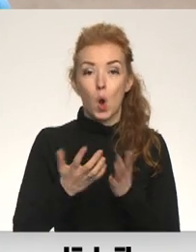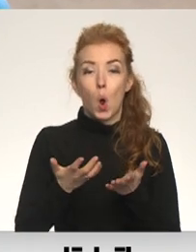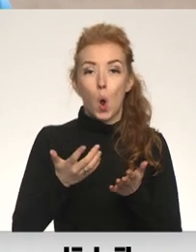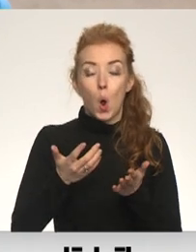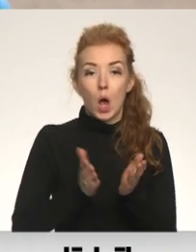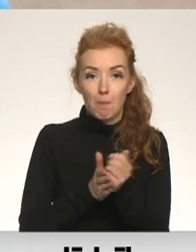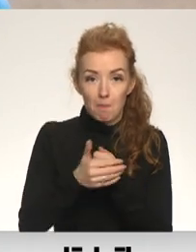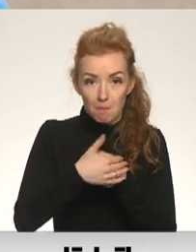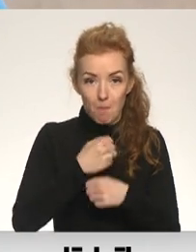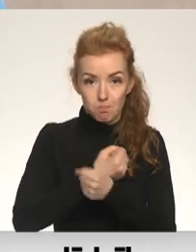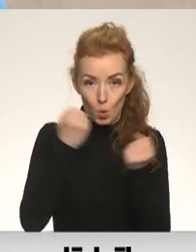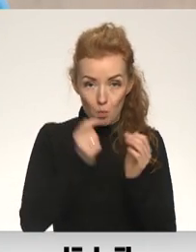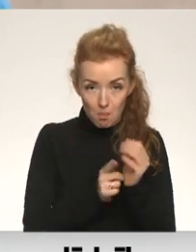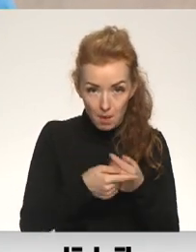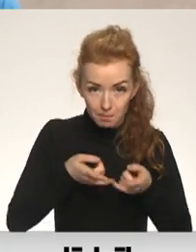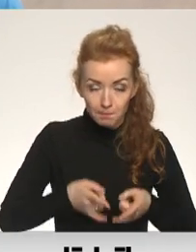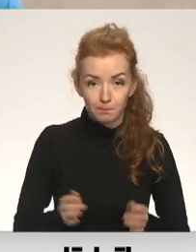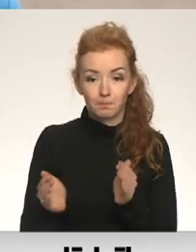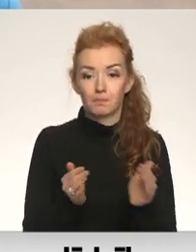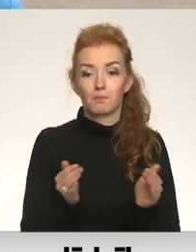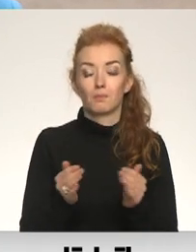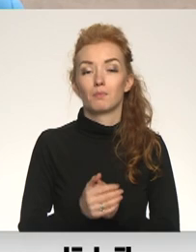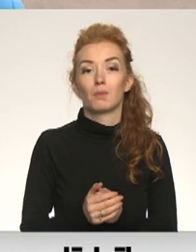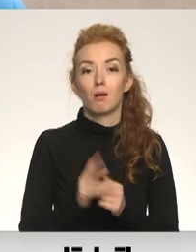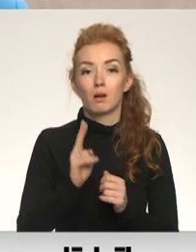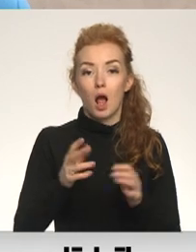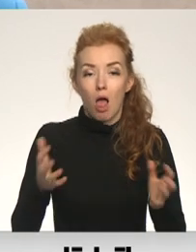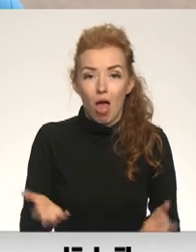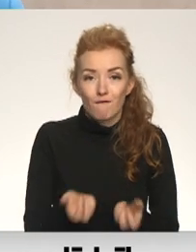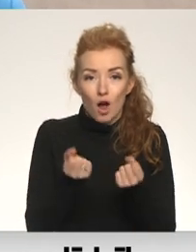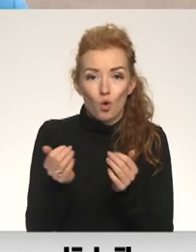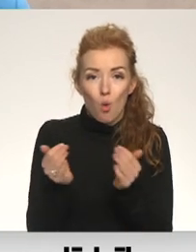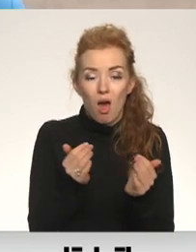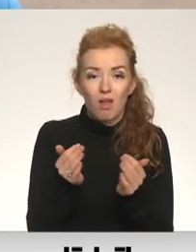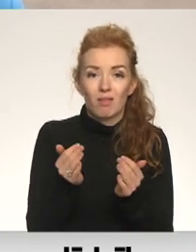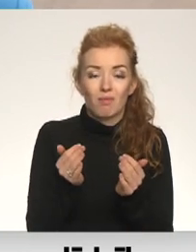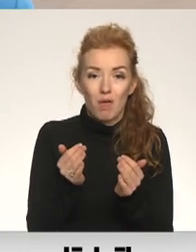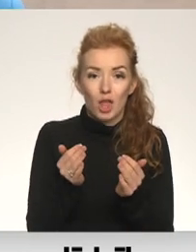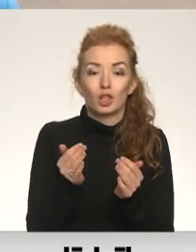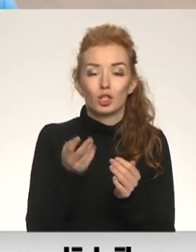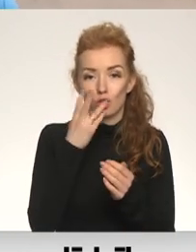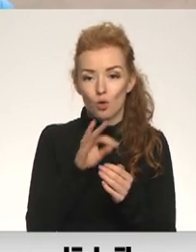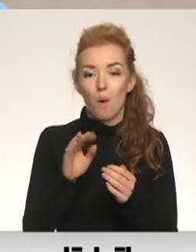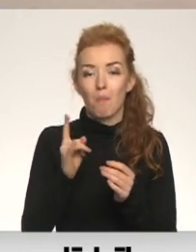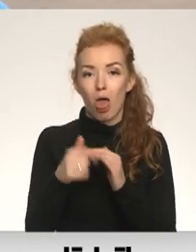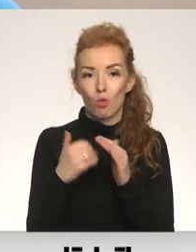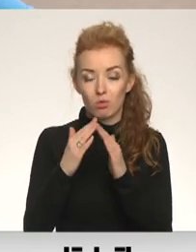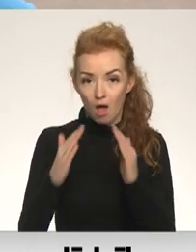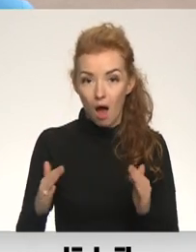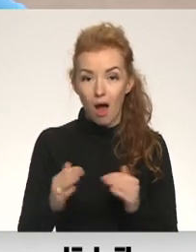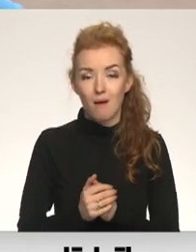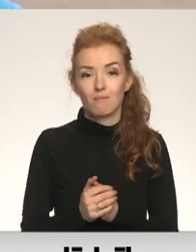pazemē zem bumbu sprādzieniem, kā evakuētais bērnu nams. Tad gultiņā,